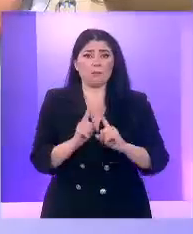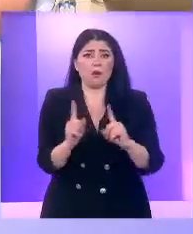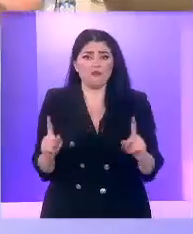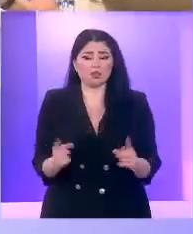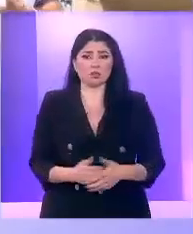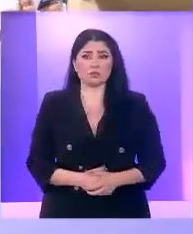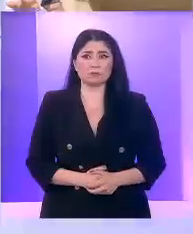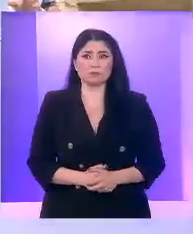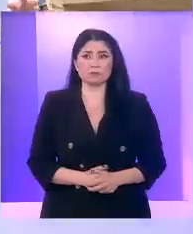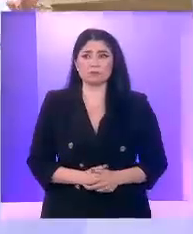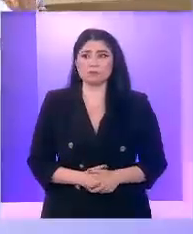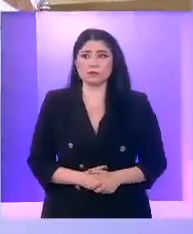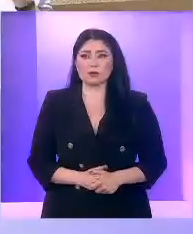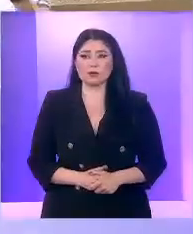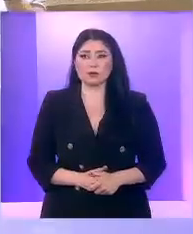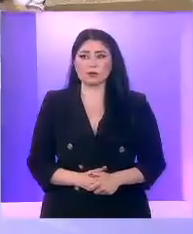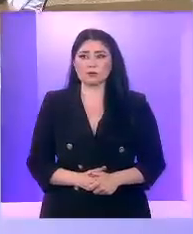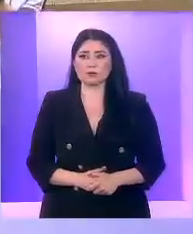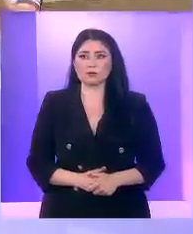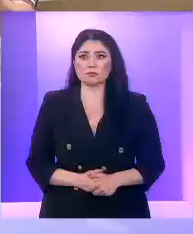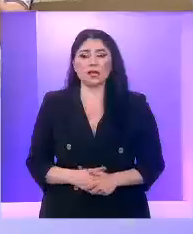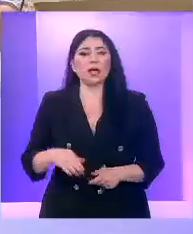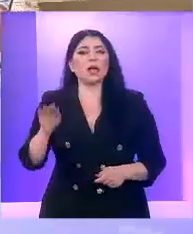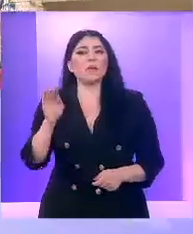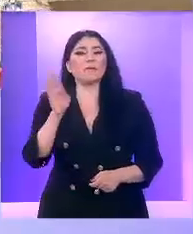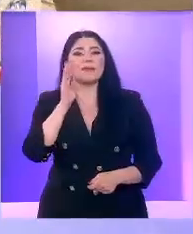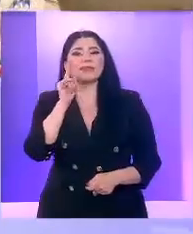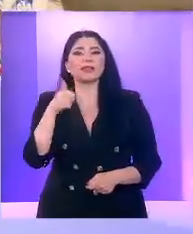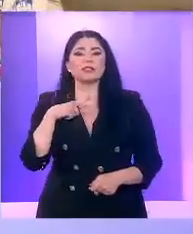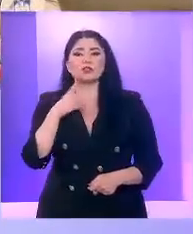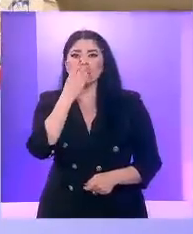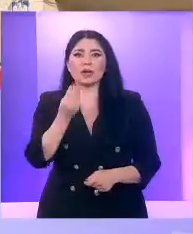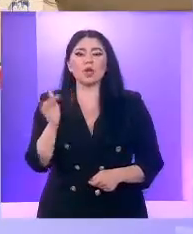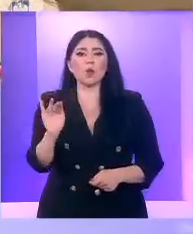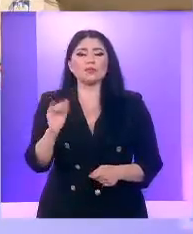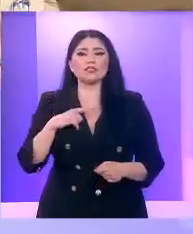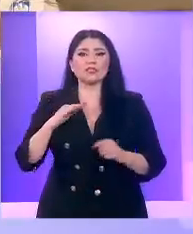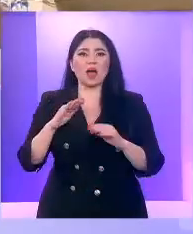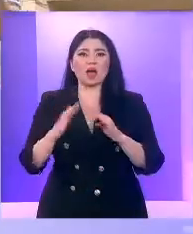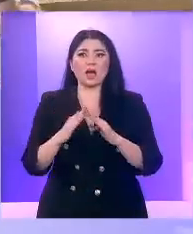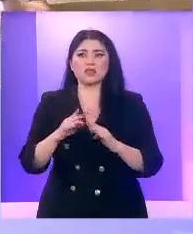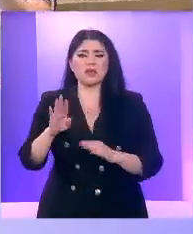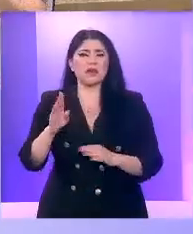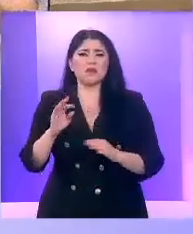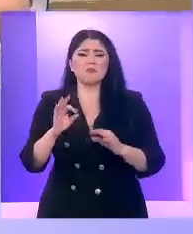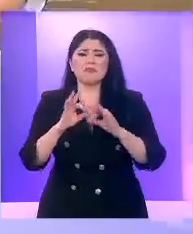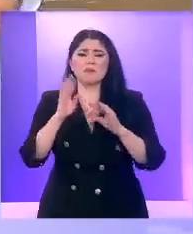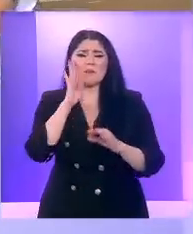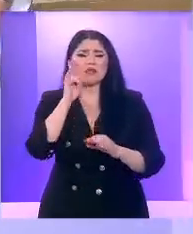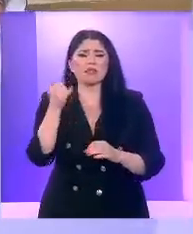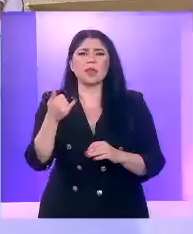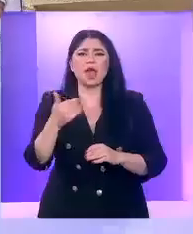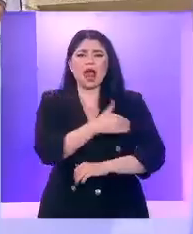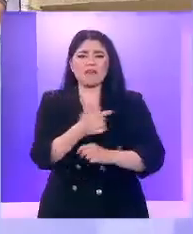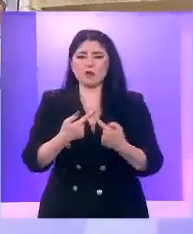sunt revoltați că își țin copiii acasă? Sincer, Părinții elevilor mei nu sunt. Am